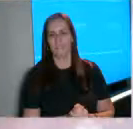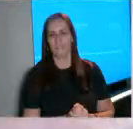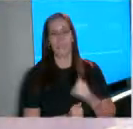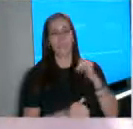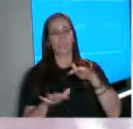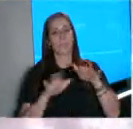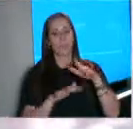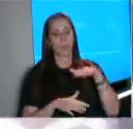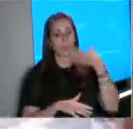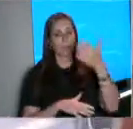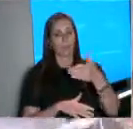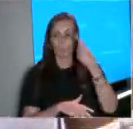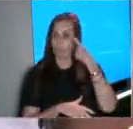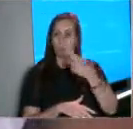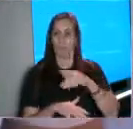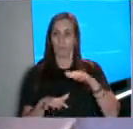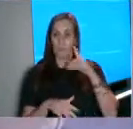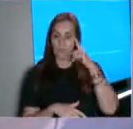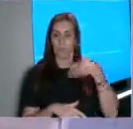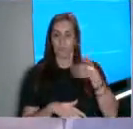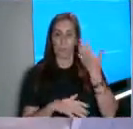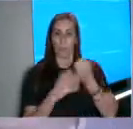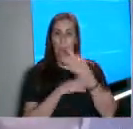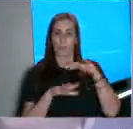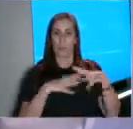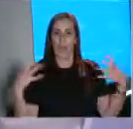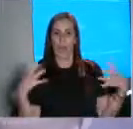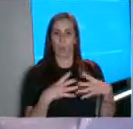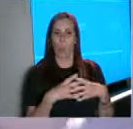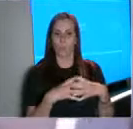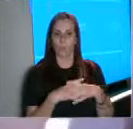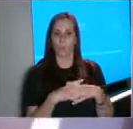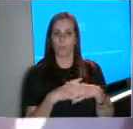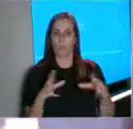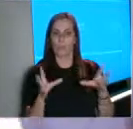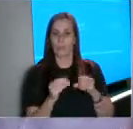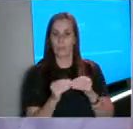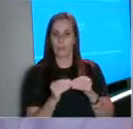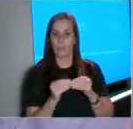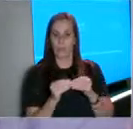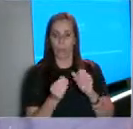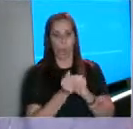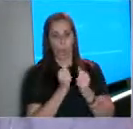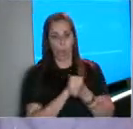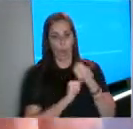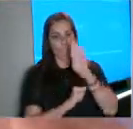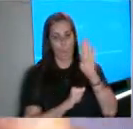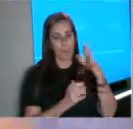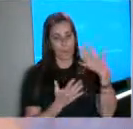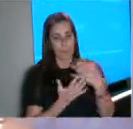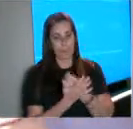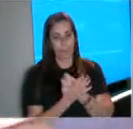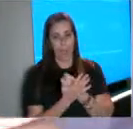איזה ממשלה תקום לדעתך? לדעתי תקום ממשלת אחדות עם... או שביבי